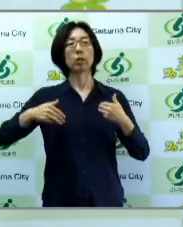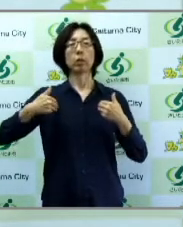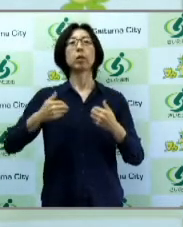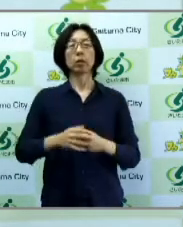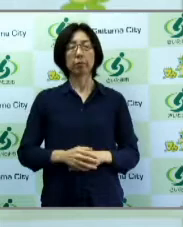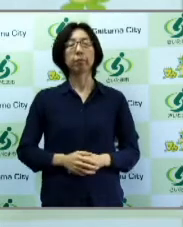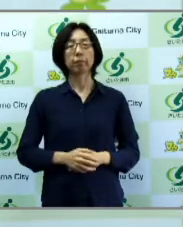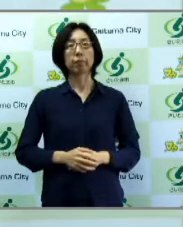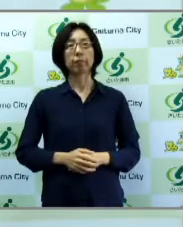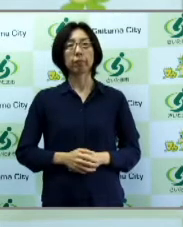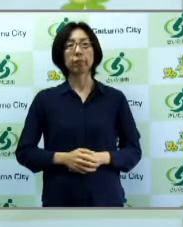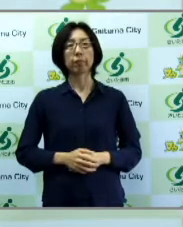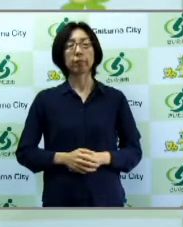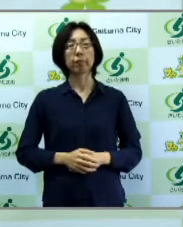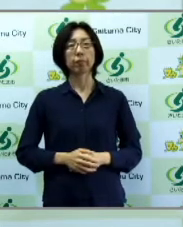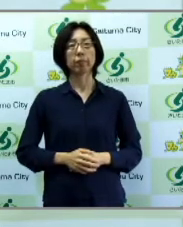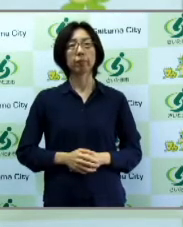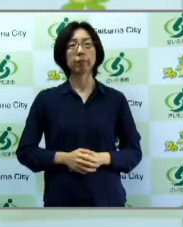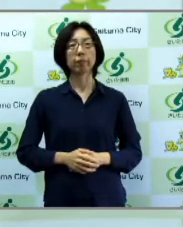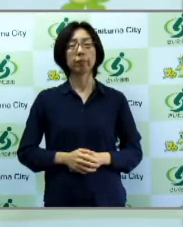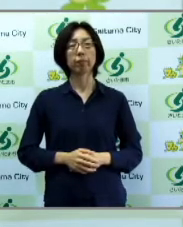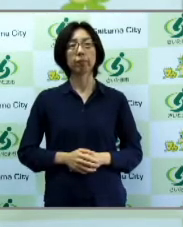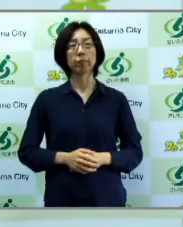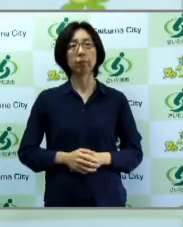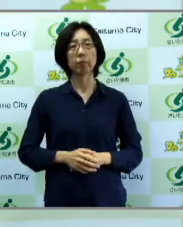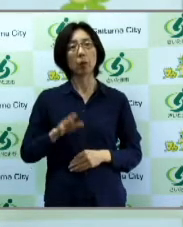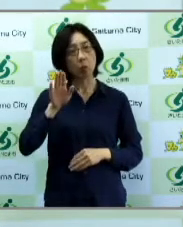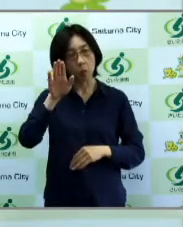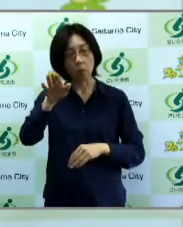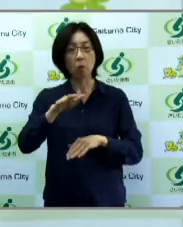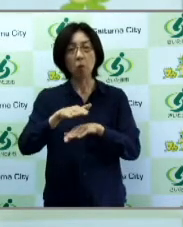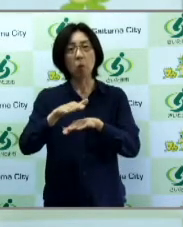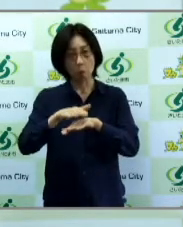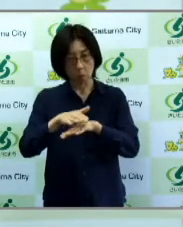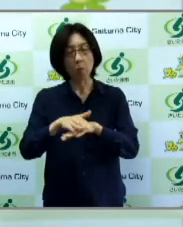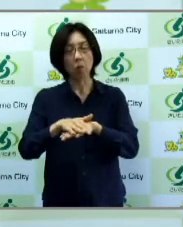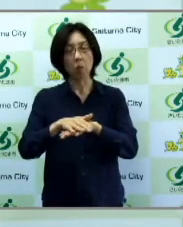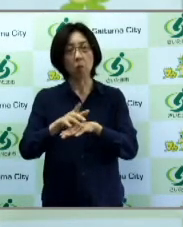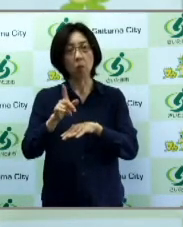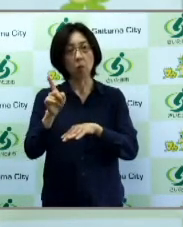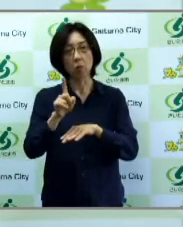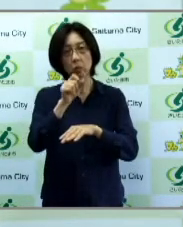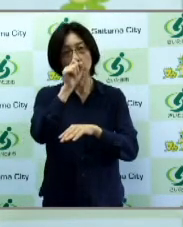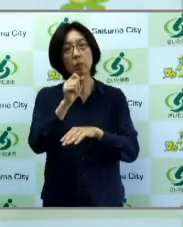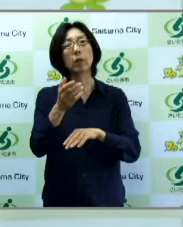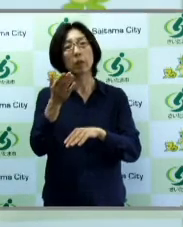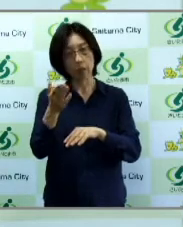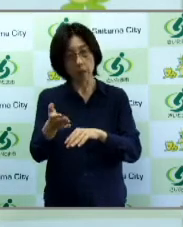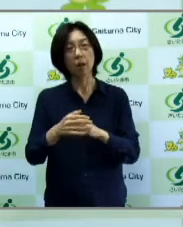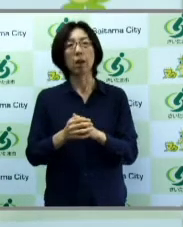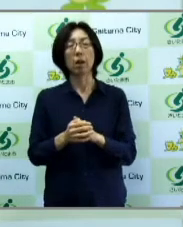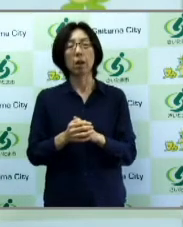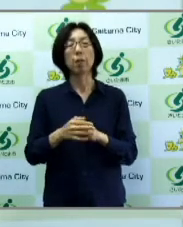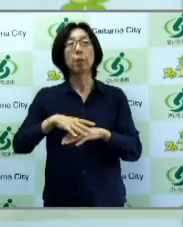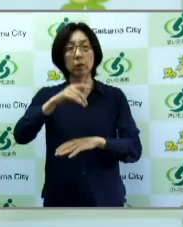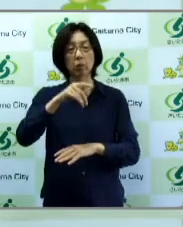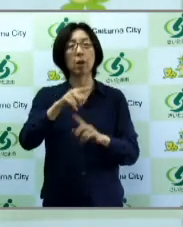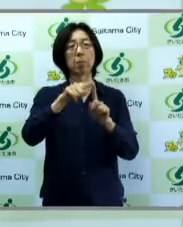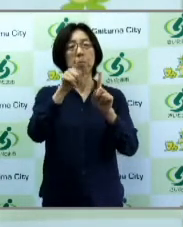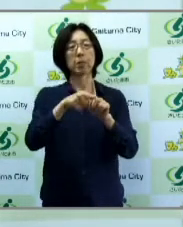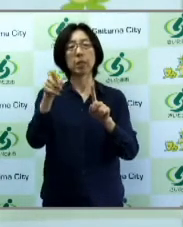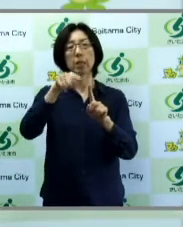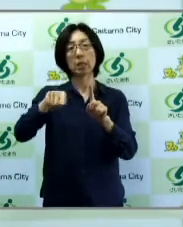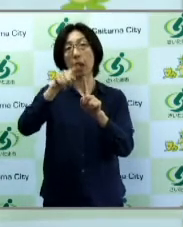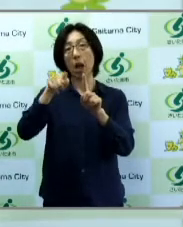。それらについてはやはり、PCR 検査が一番望ましいわけでありますけれ